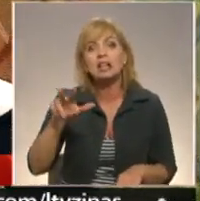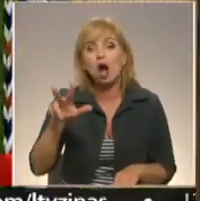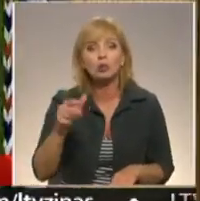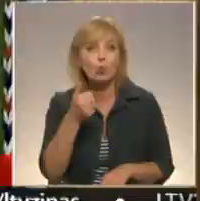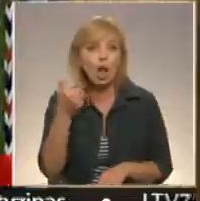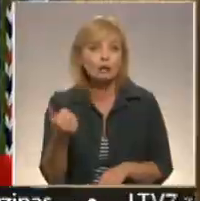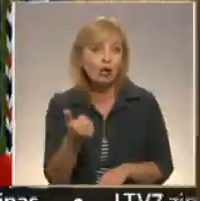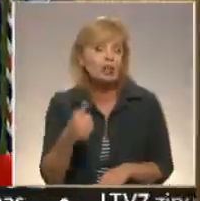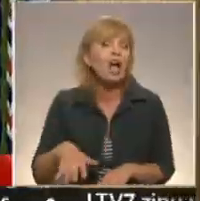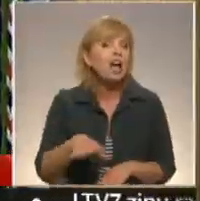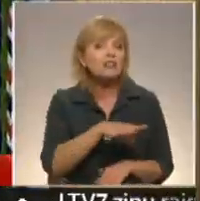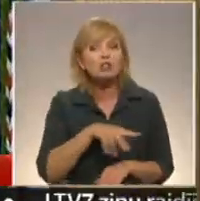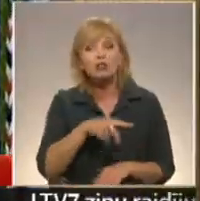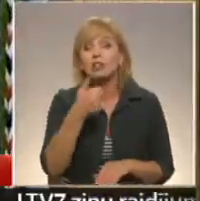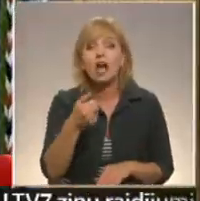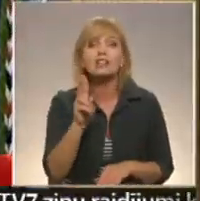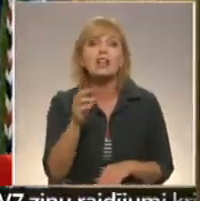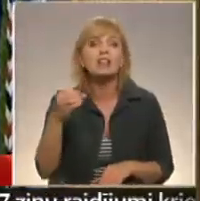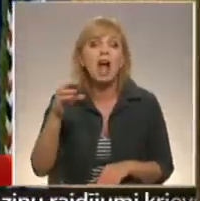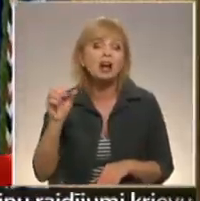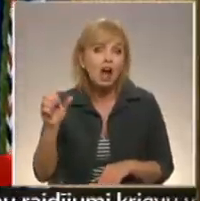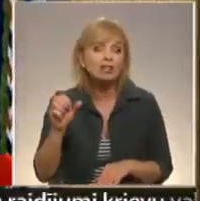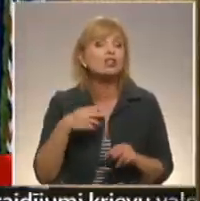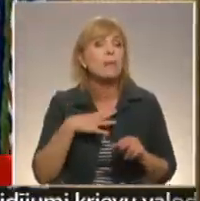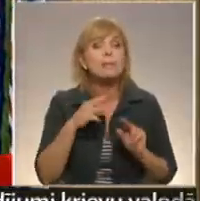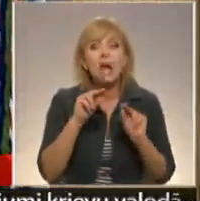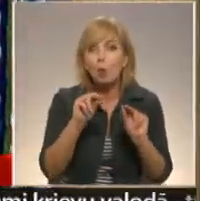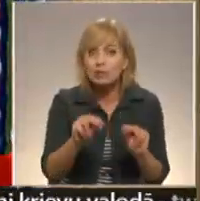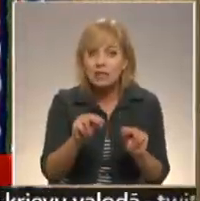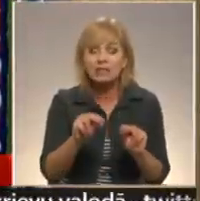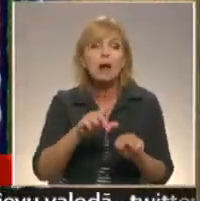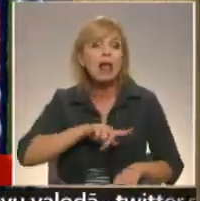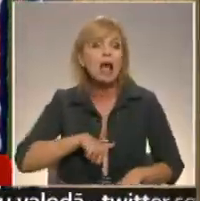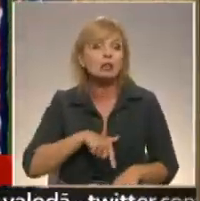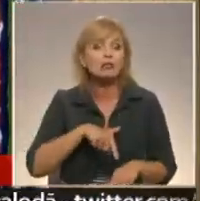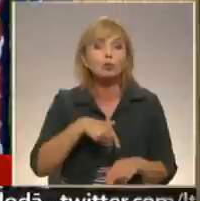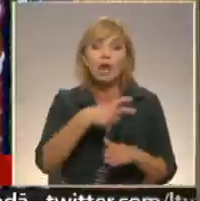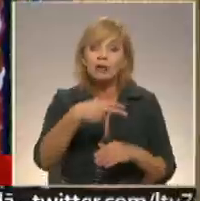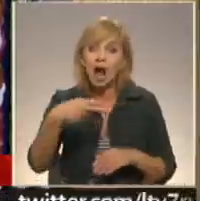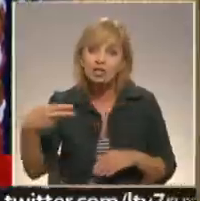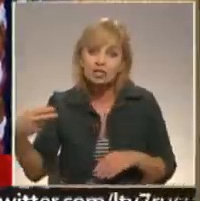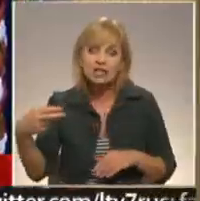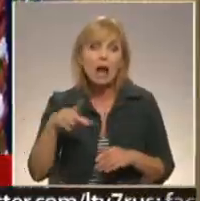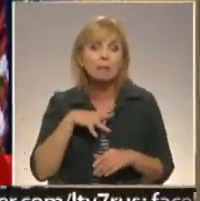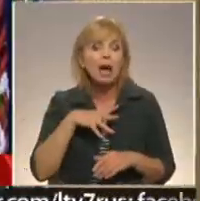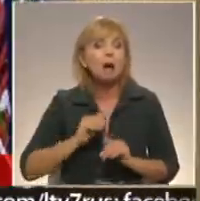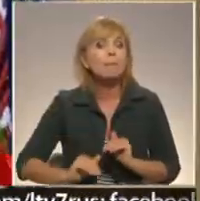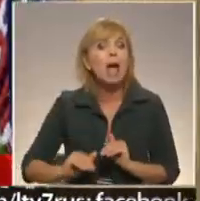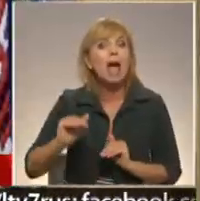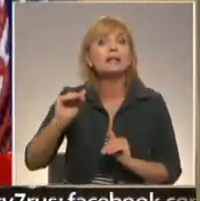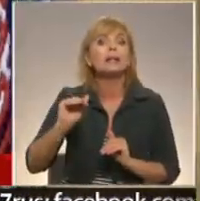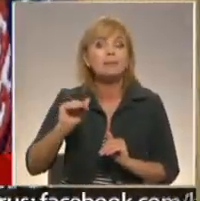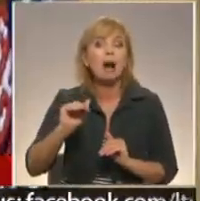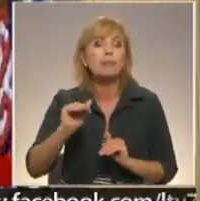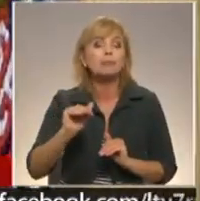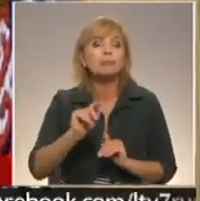1968. Gadā, un visus šos gadus ķekavnieces bijušas uzticīgas Latviju rakstiem. Bērnībā man iznāca